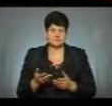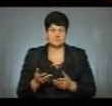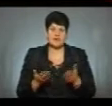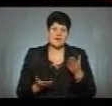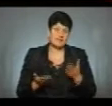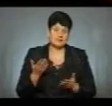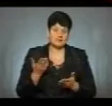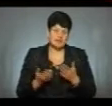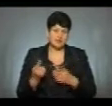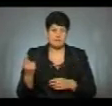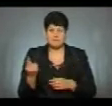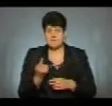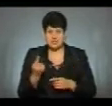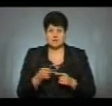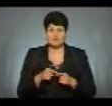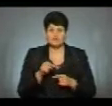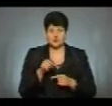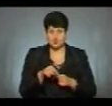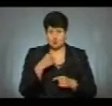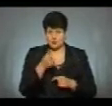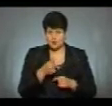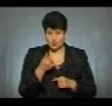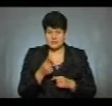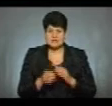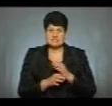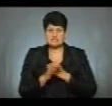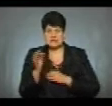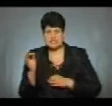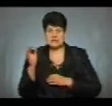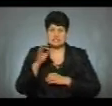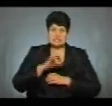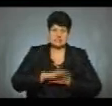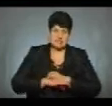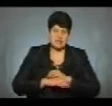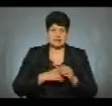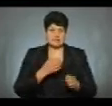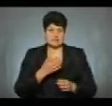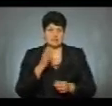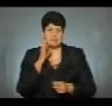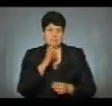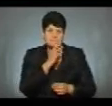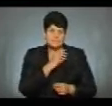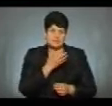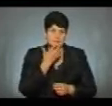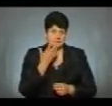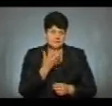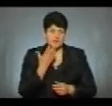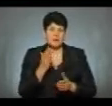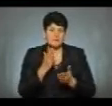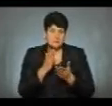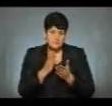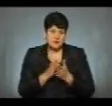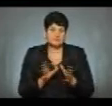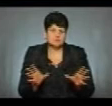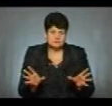але вперше в цьому році схід, захід, південь, північ і центр